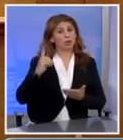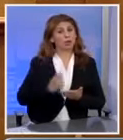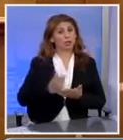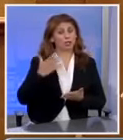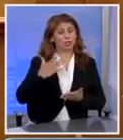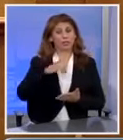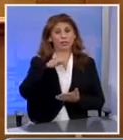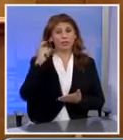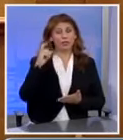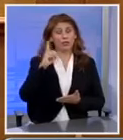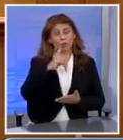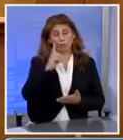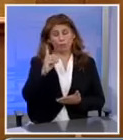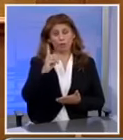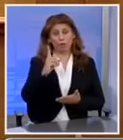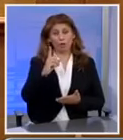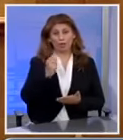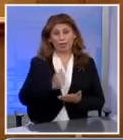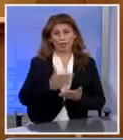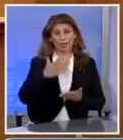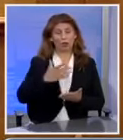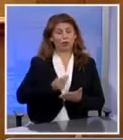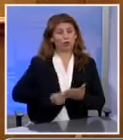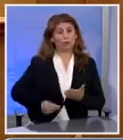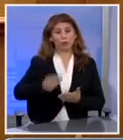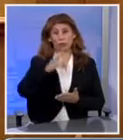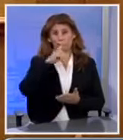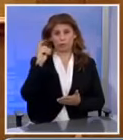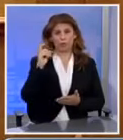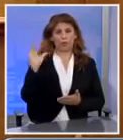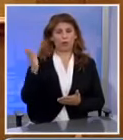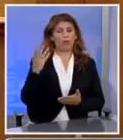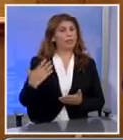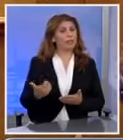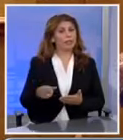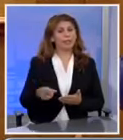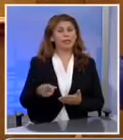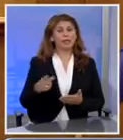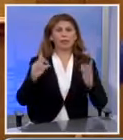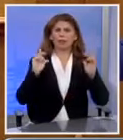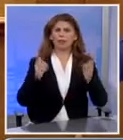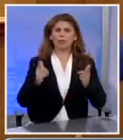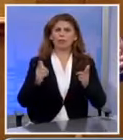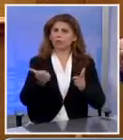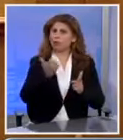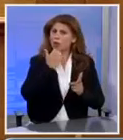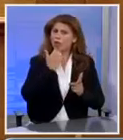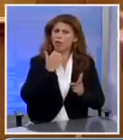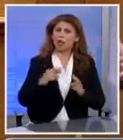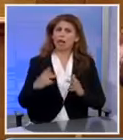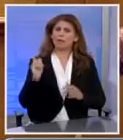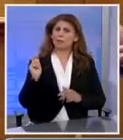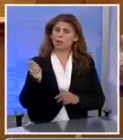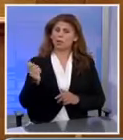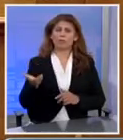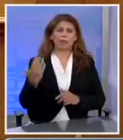τη δύσκολη πρώτη αξιολόγηση, την πιο δύσκολη, όταν θα ήταν και δημοκρατικό ατόπιμα, η αντιπολίτευση δεν είχε